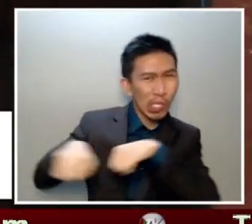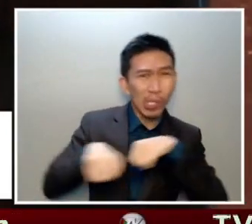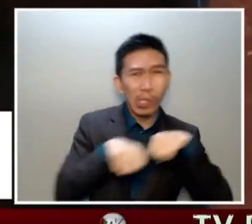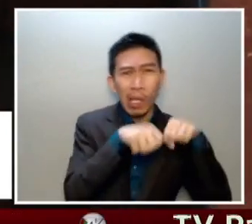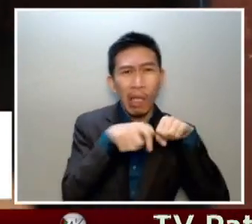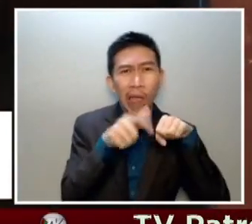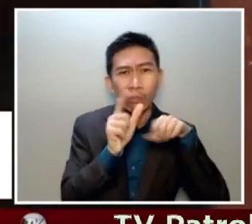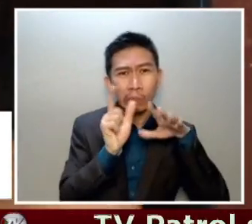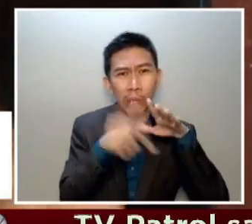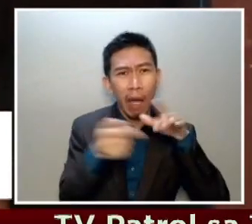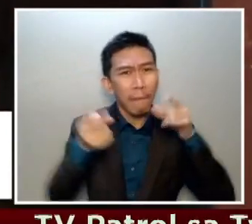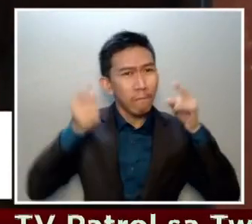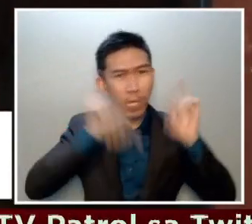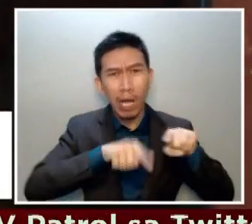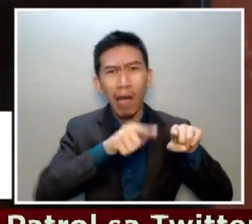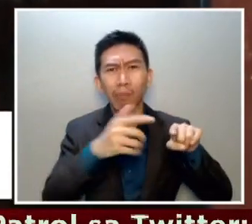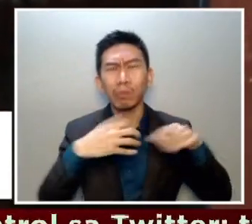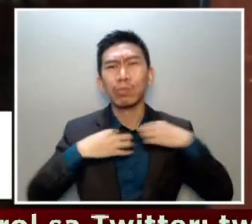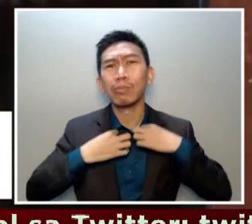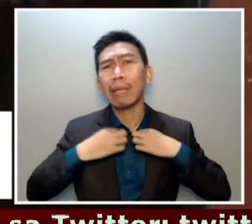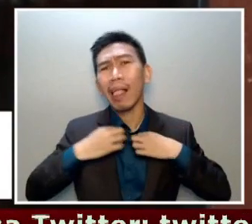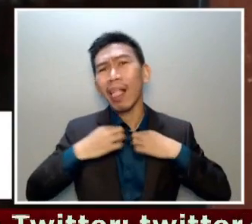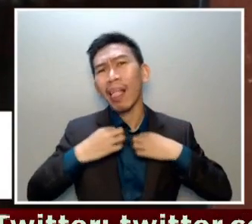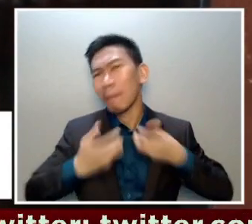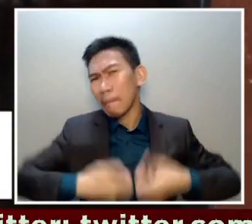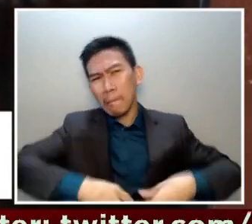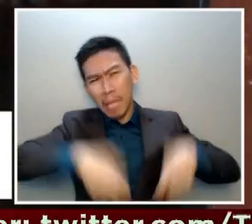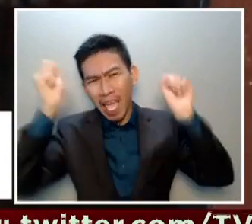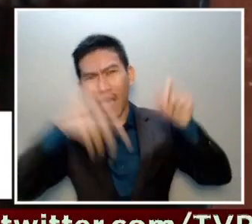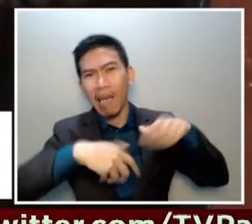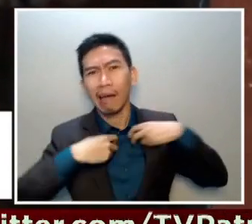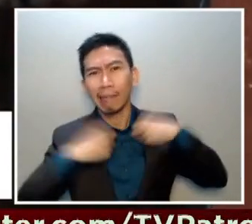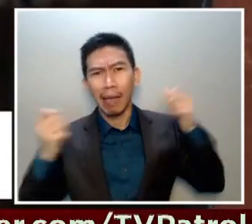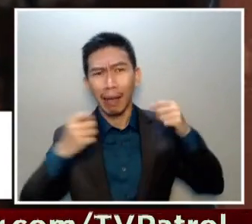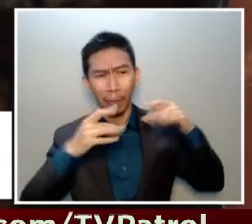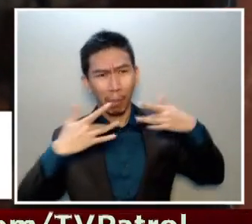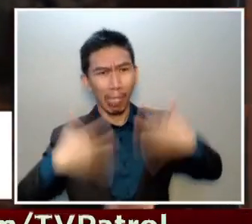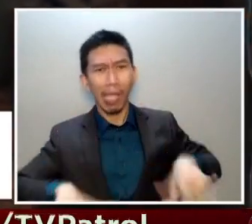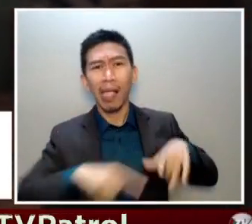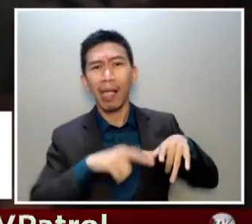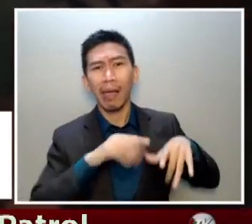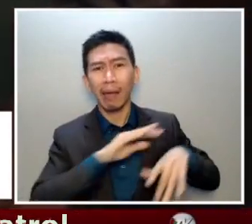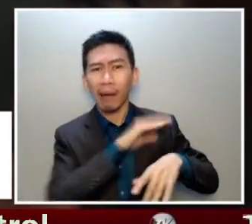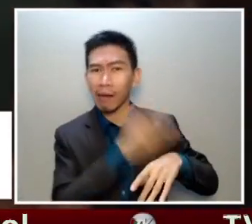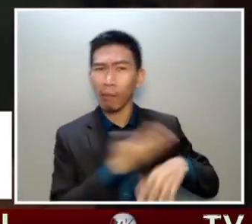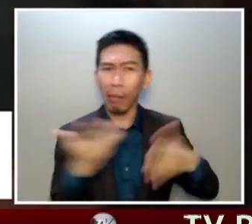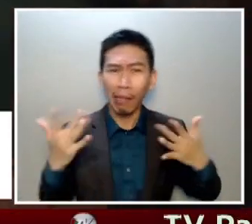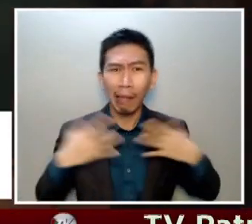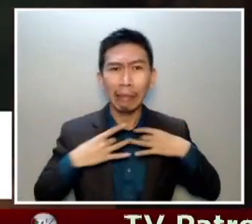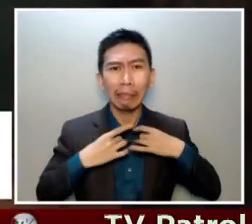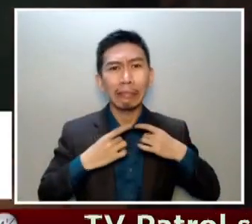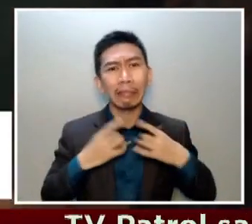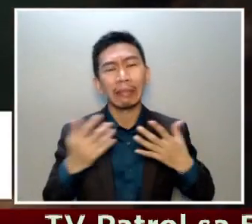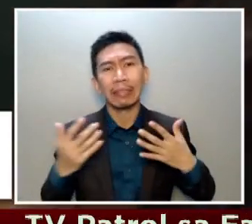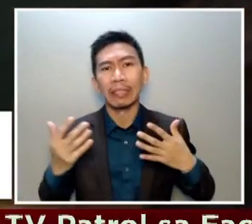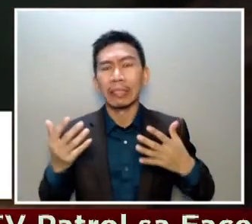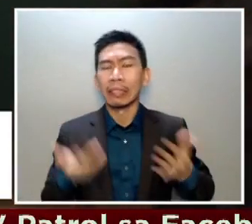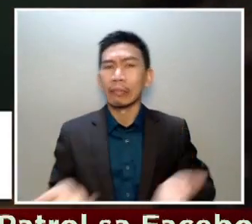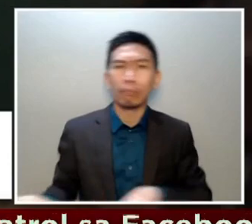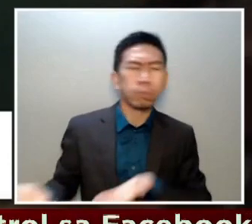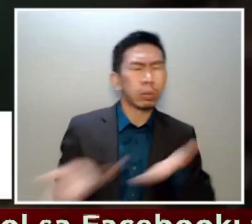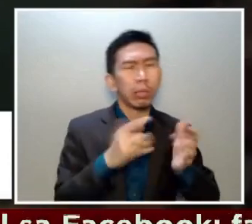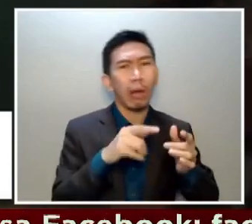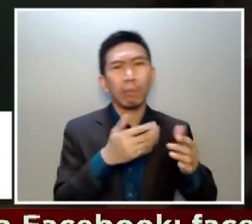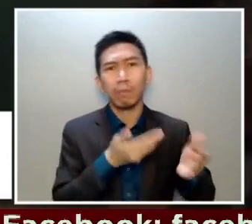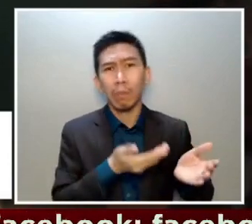dun, ginanon, inubaran ng damit, walang damit yung anak ko. Buhat-buhat ng anak ko, si Erwin papuntang